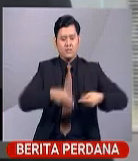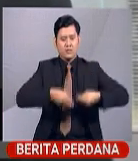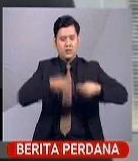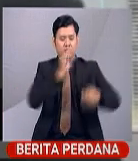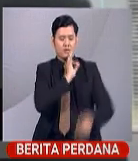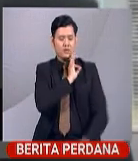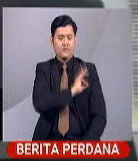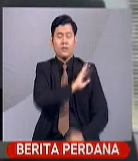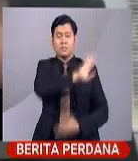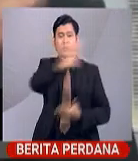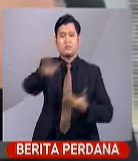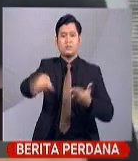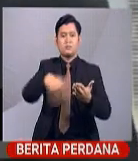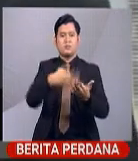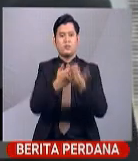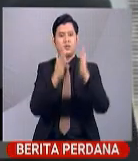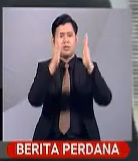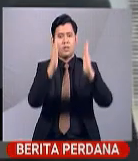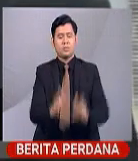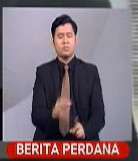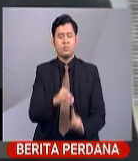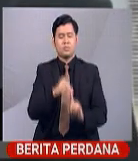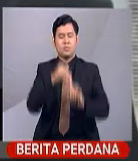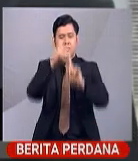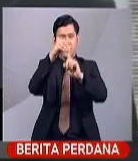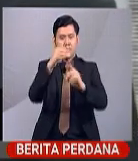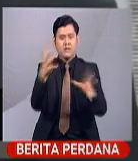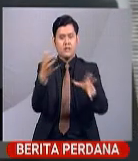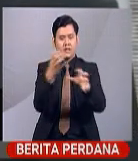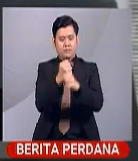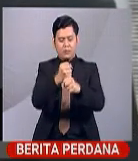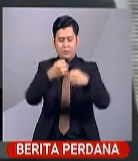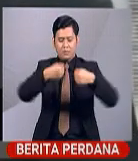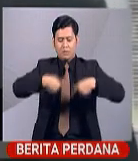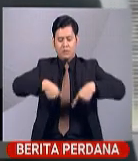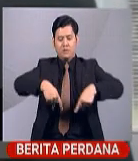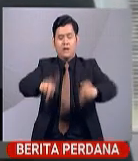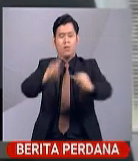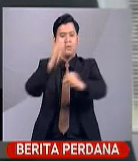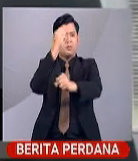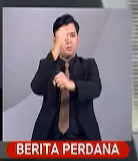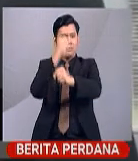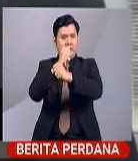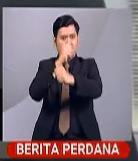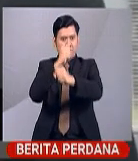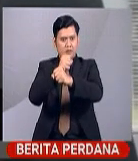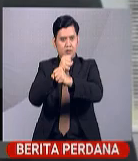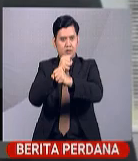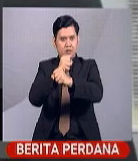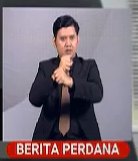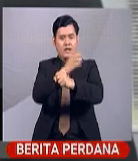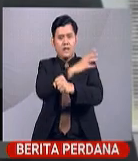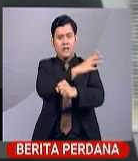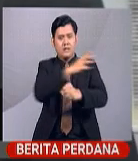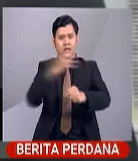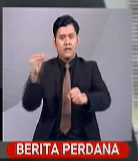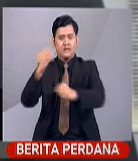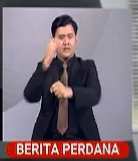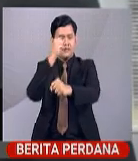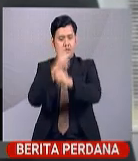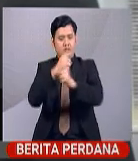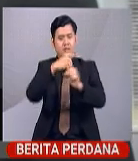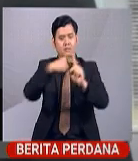dari dari segi job Creation menciptakan peluang pekerjaan jika ekonomi kerja pakai